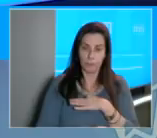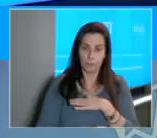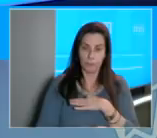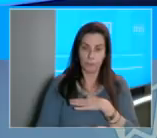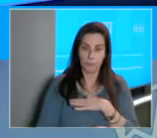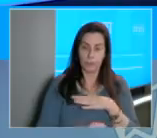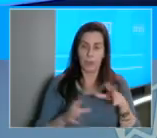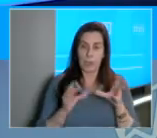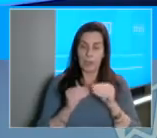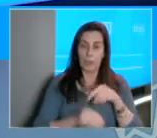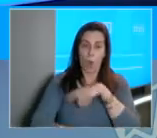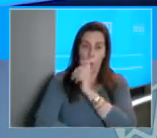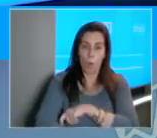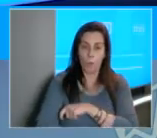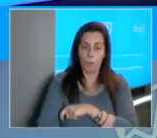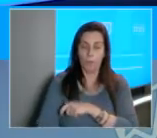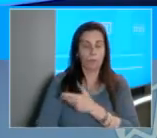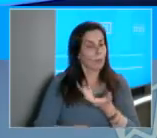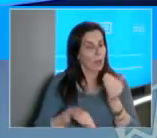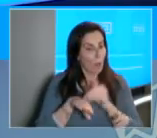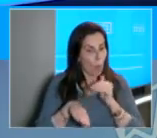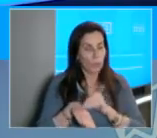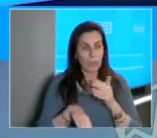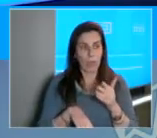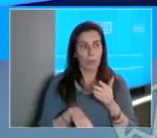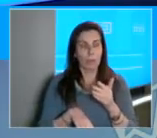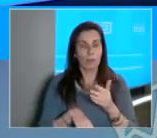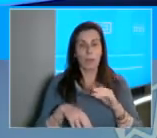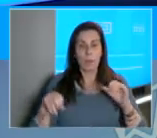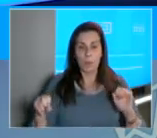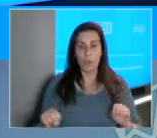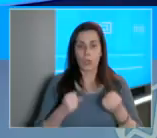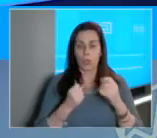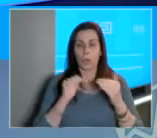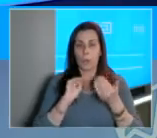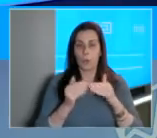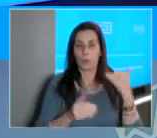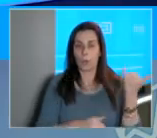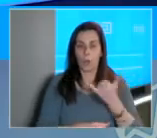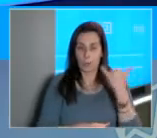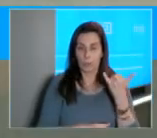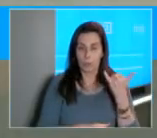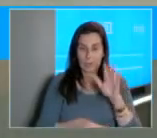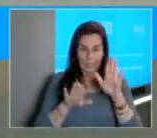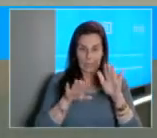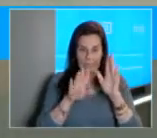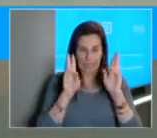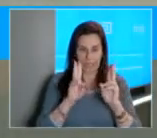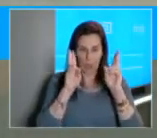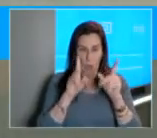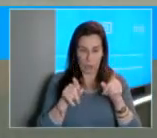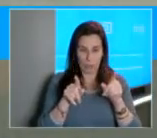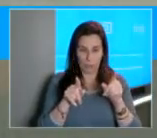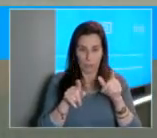מול המוסדות באום מעודכנת ומשתדלת להיות מתואמת כל הזמן. מרון ראובן, אנחנו עוצרים